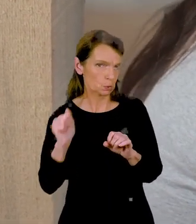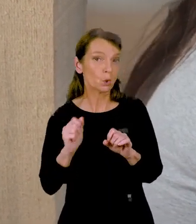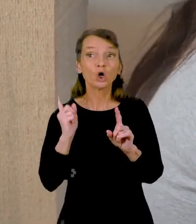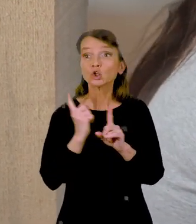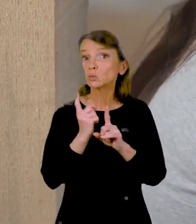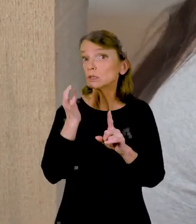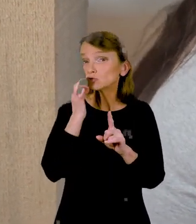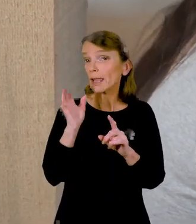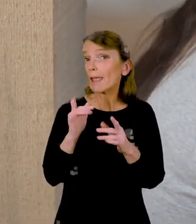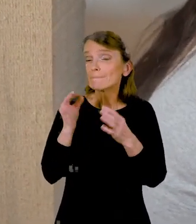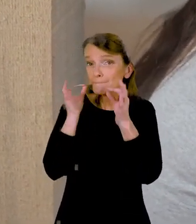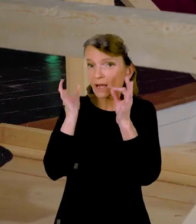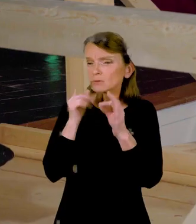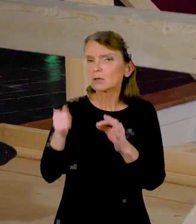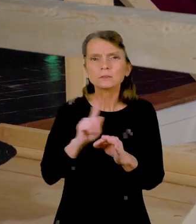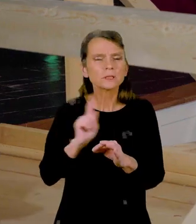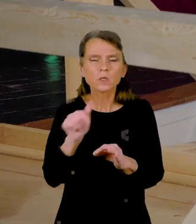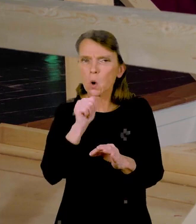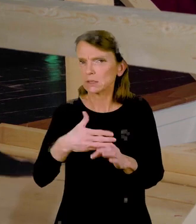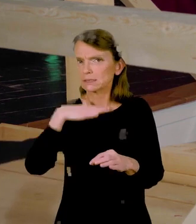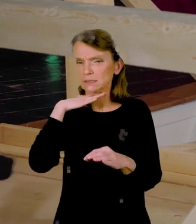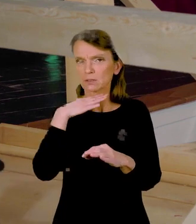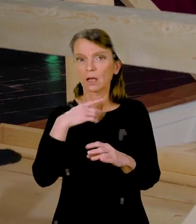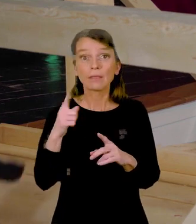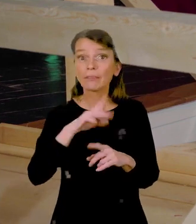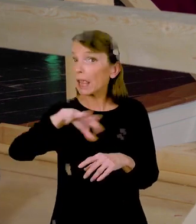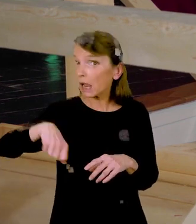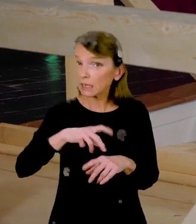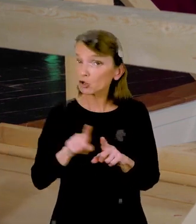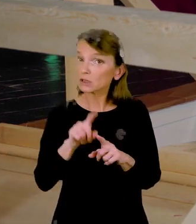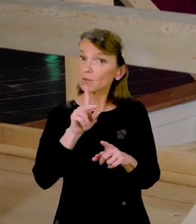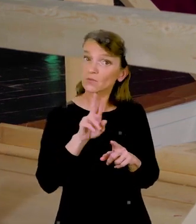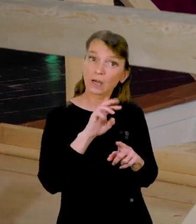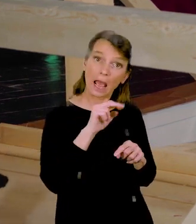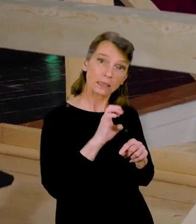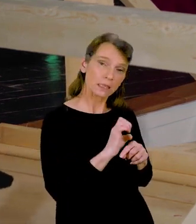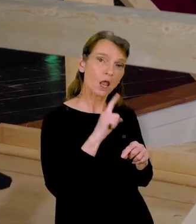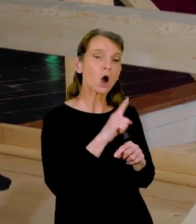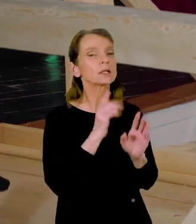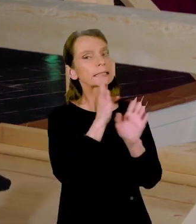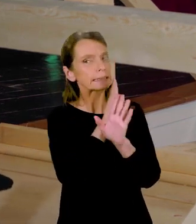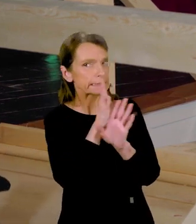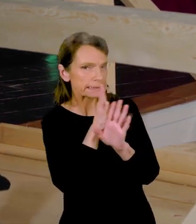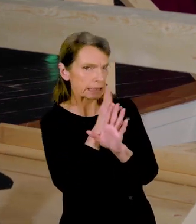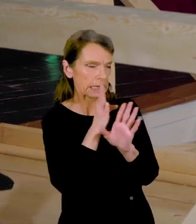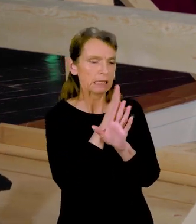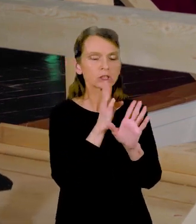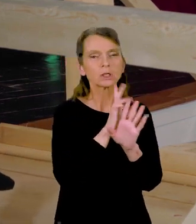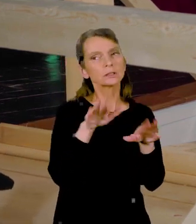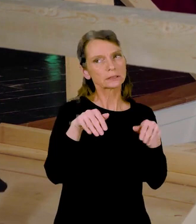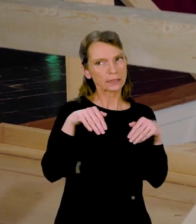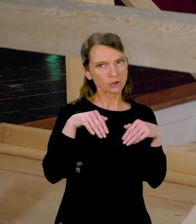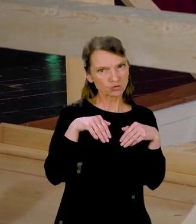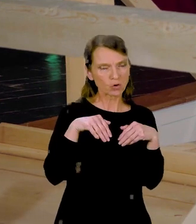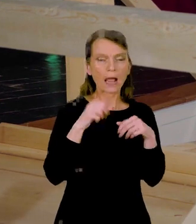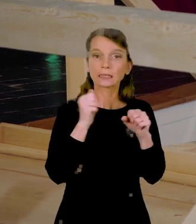nikdar se ga ne zasitijo. Ne kradejo, kakor vrane, ki so diskretne. In zadržane. In zato